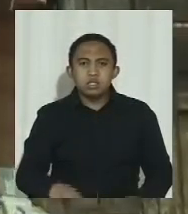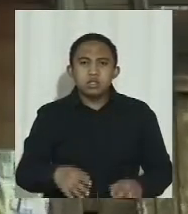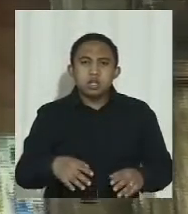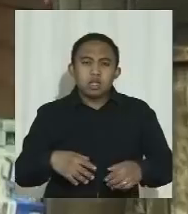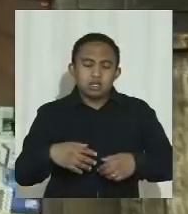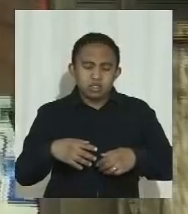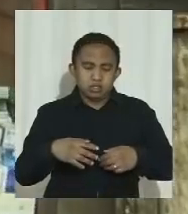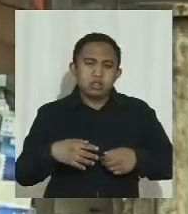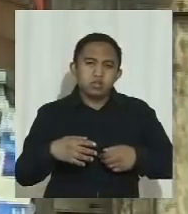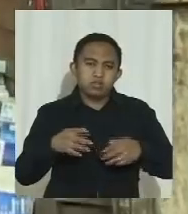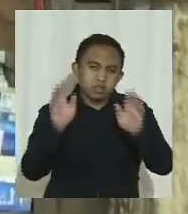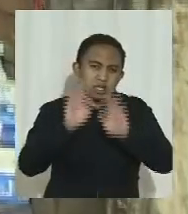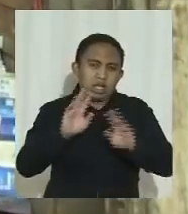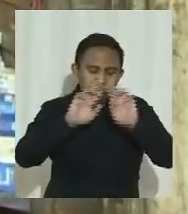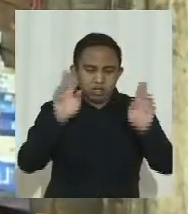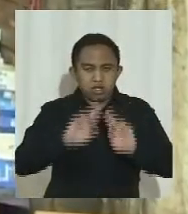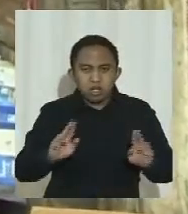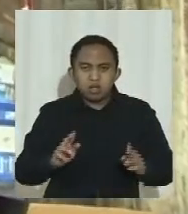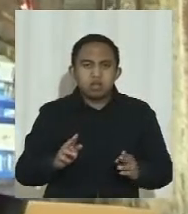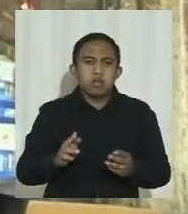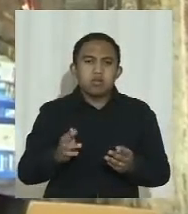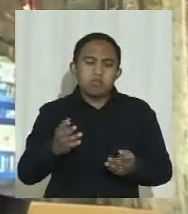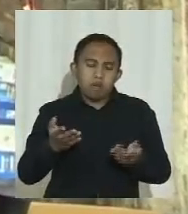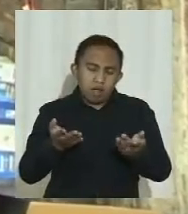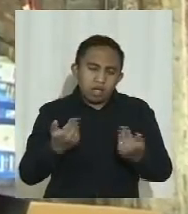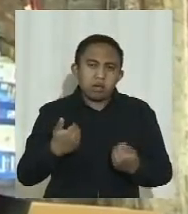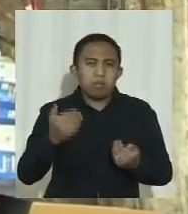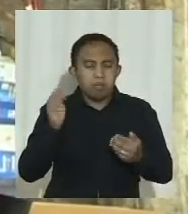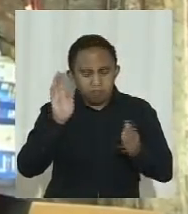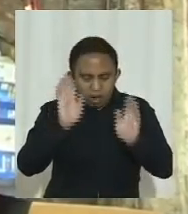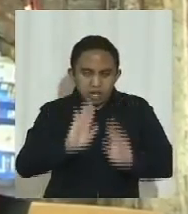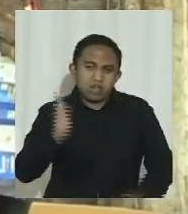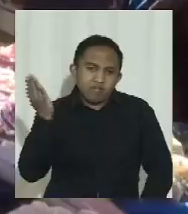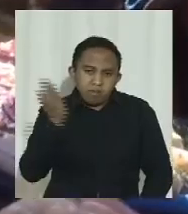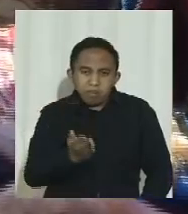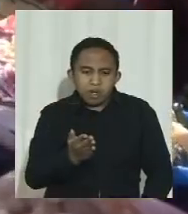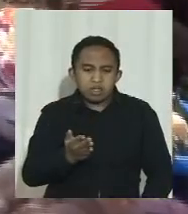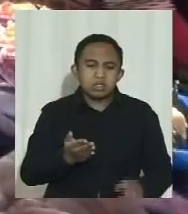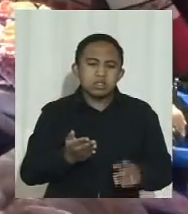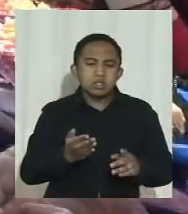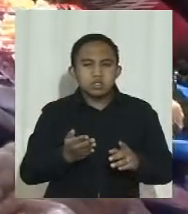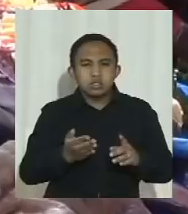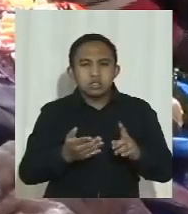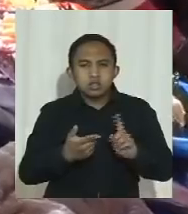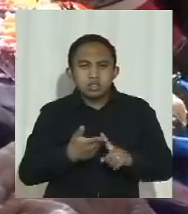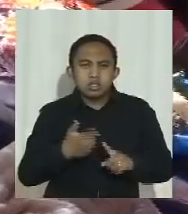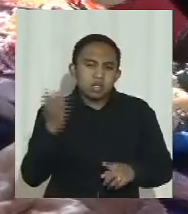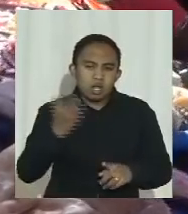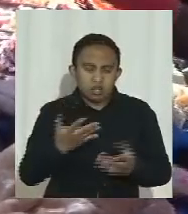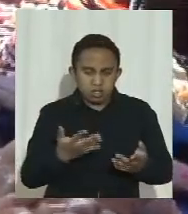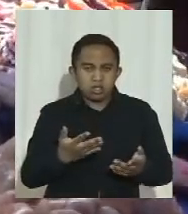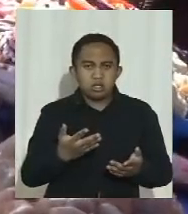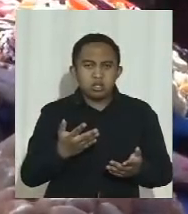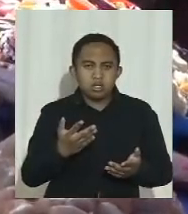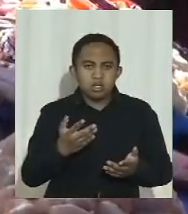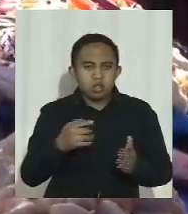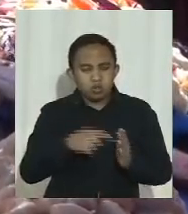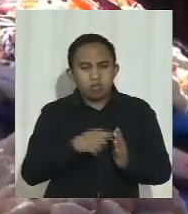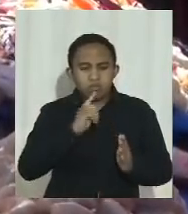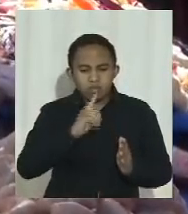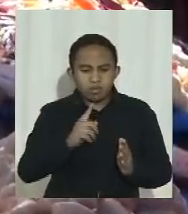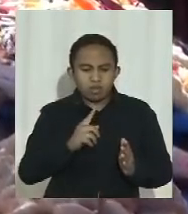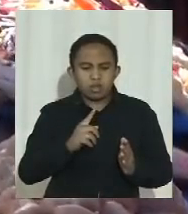iraisam-pirenena, ny fanajana ny fepetra sy ny fenitra takiana, toy ny voafaritry ny Codex Alimentarius izay mame ny